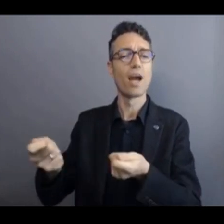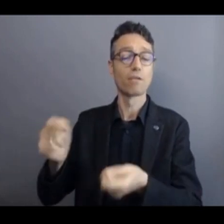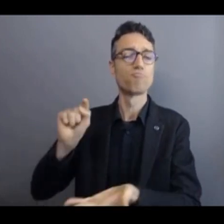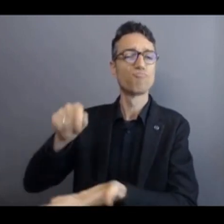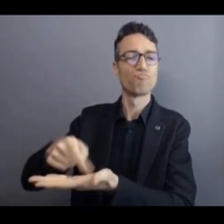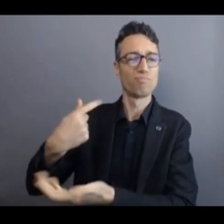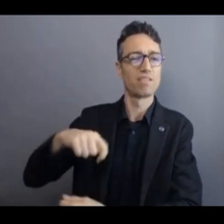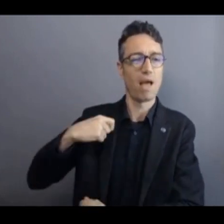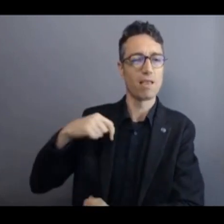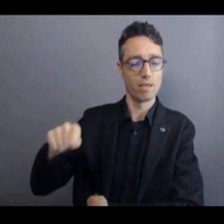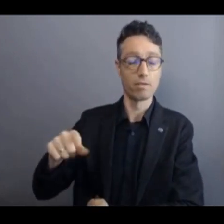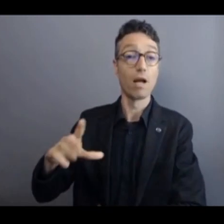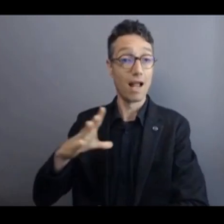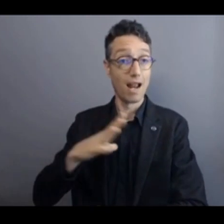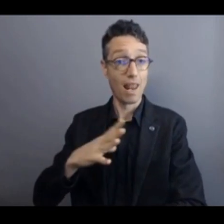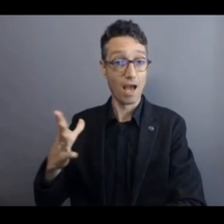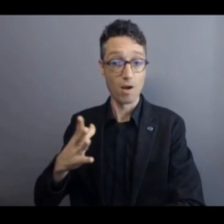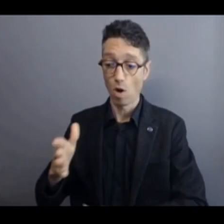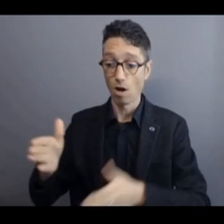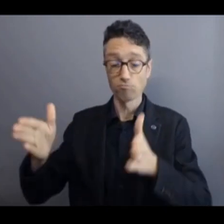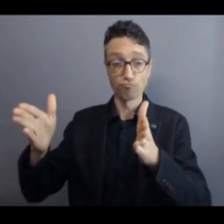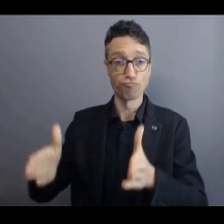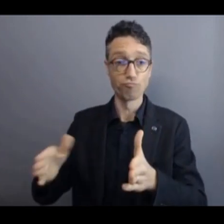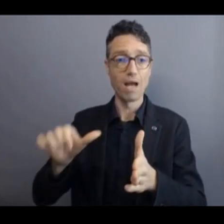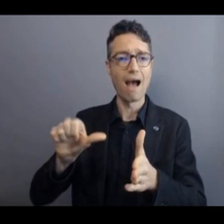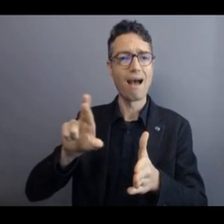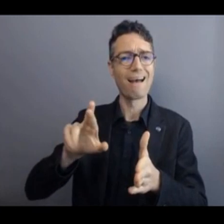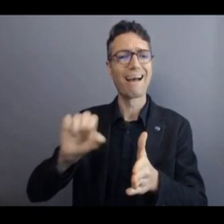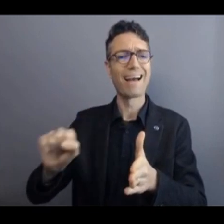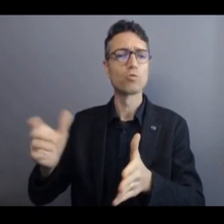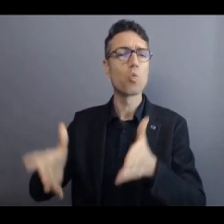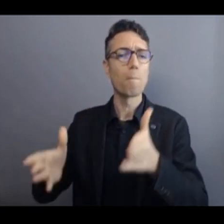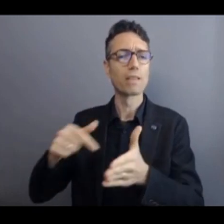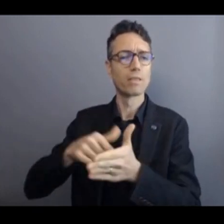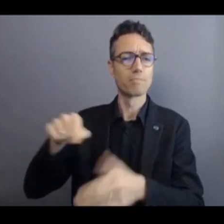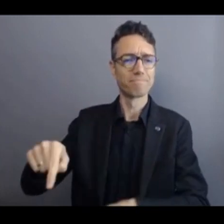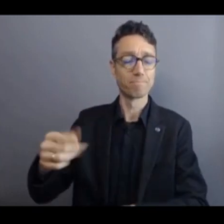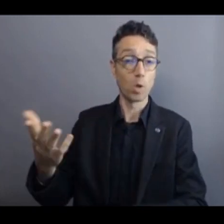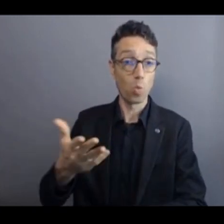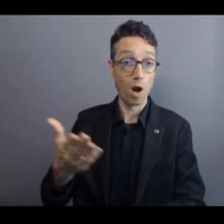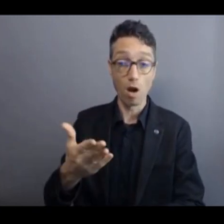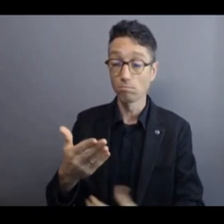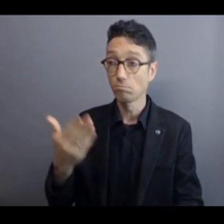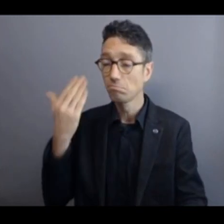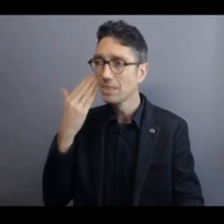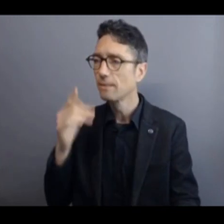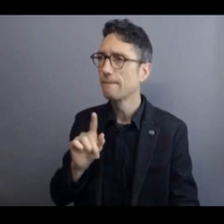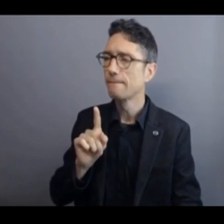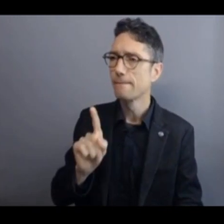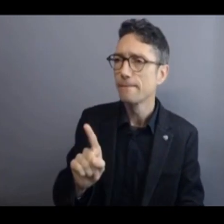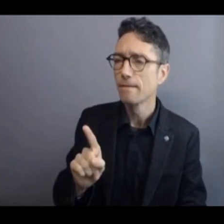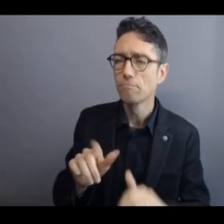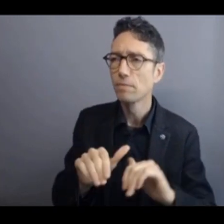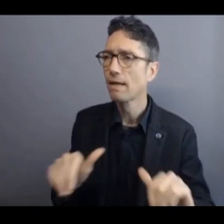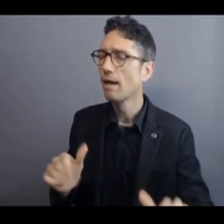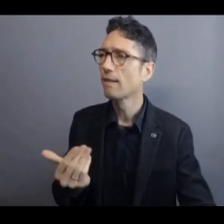système d'automates qui s'appelle Ares pour que les gens puissent appeler si jamais ils ont des questions quand ils sont sur le quai. Et que y